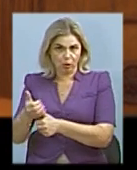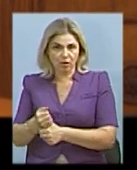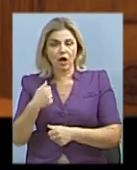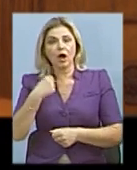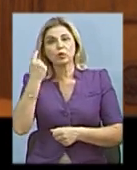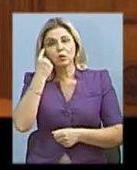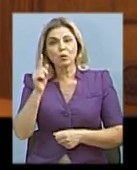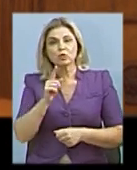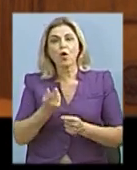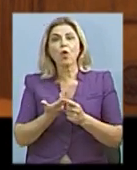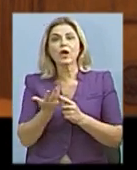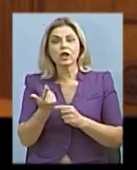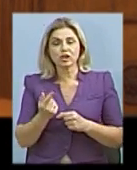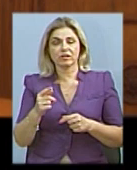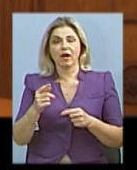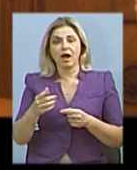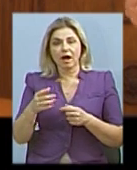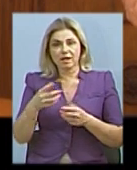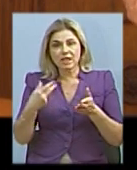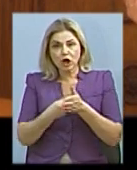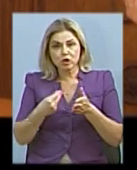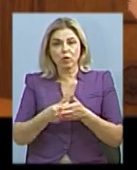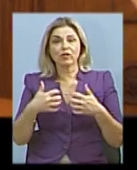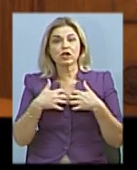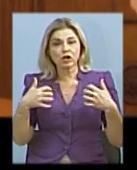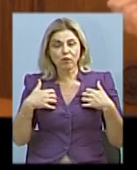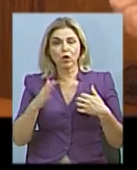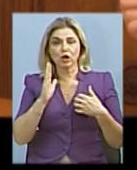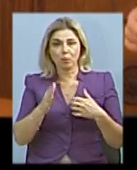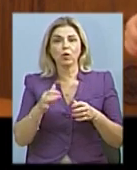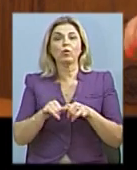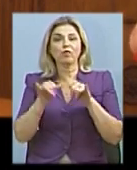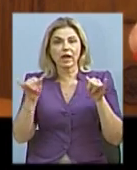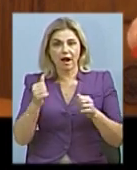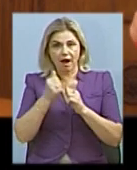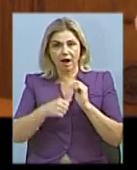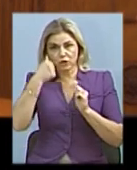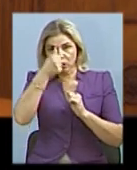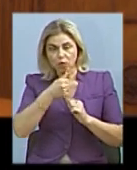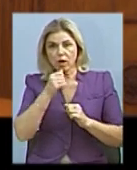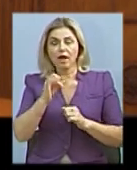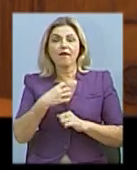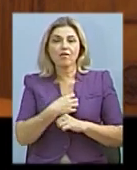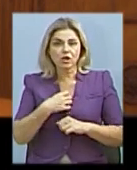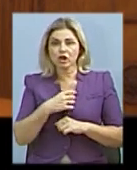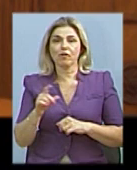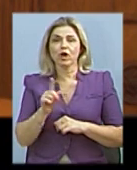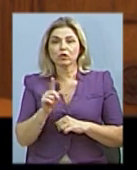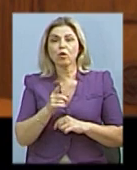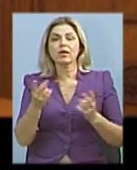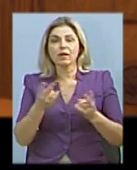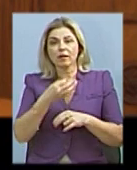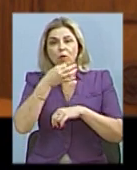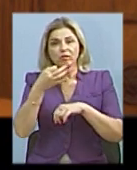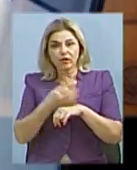тварин стерилізованих буде збільшуватися з кожним роком. І, звичайно, дуже важливо, як сказала моя колега, важливо відповідати за тих, кого